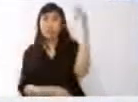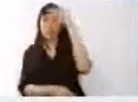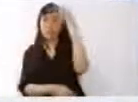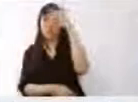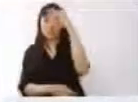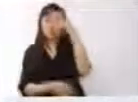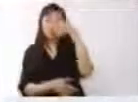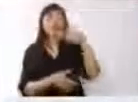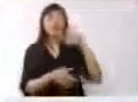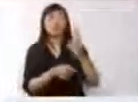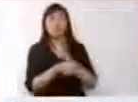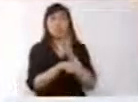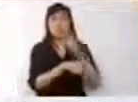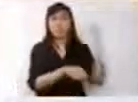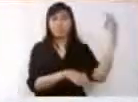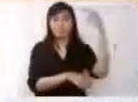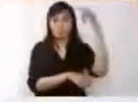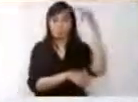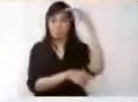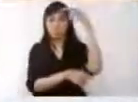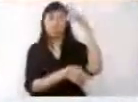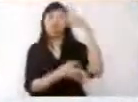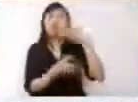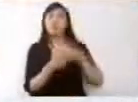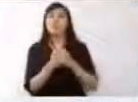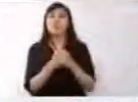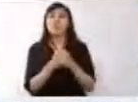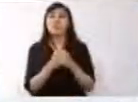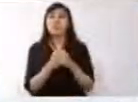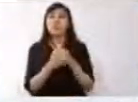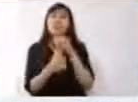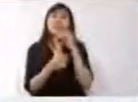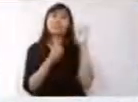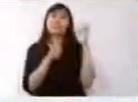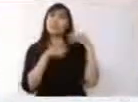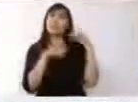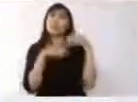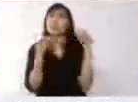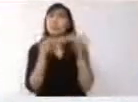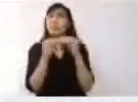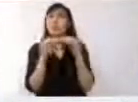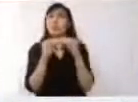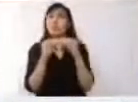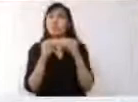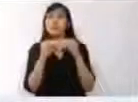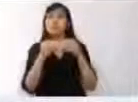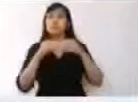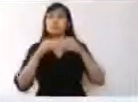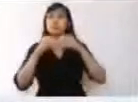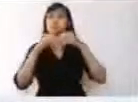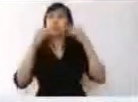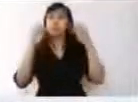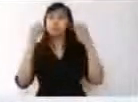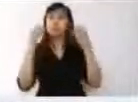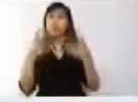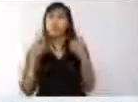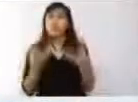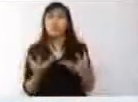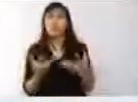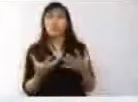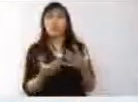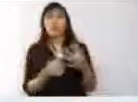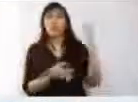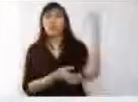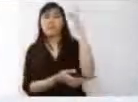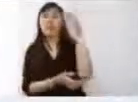Kung pagaya po nung na-mention natin kanina po, kung hindi po sila makakuha ng mga bookings nila sa Philippine Airlines, Cebu Pacific,